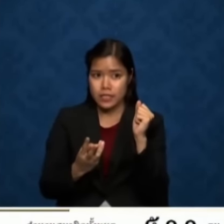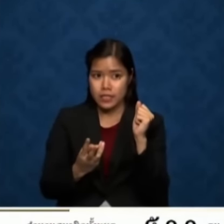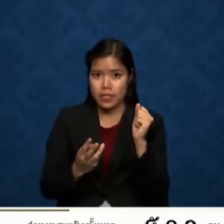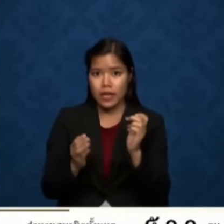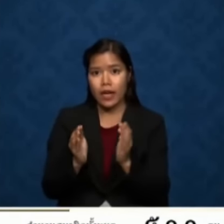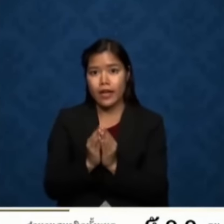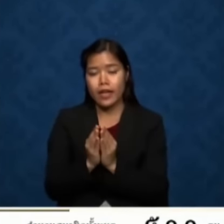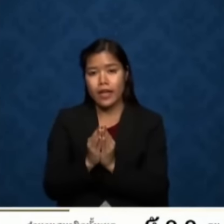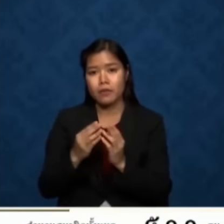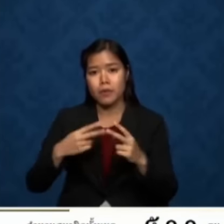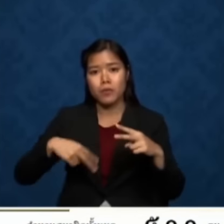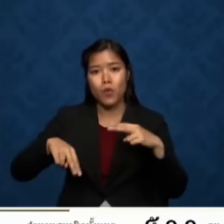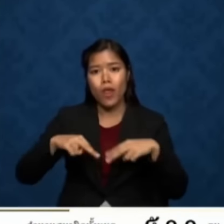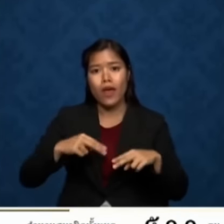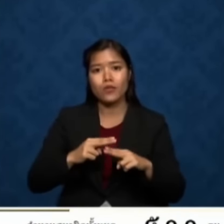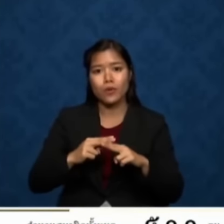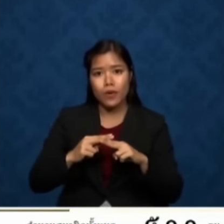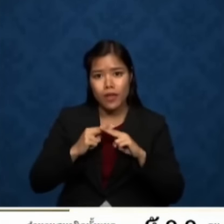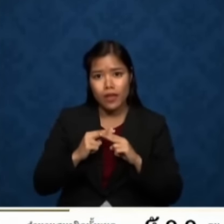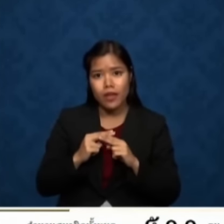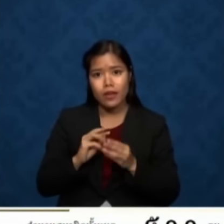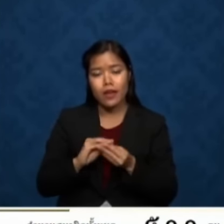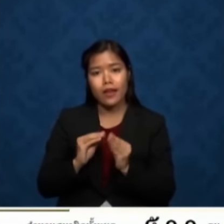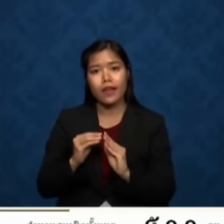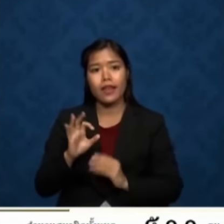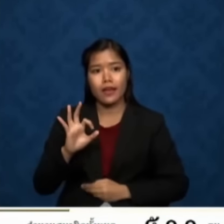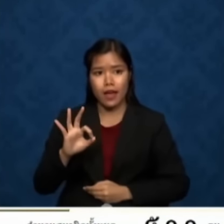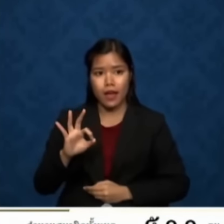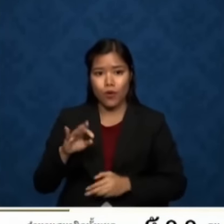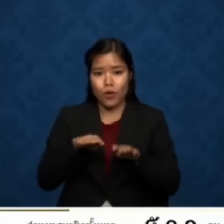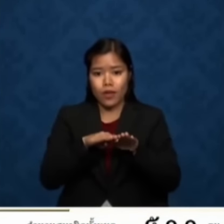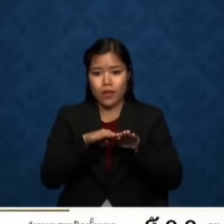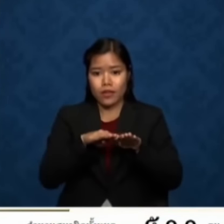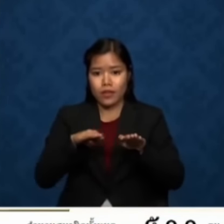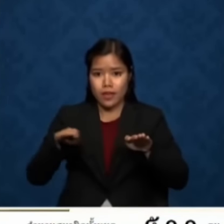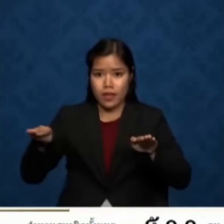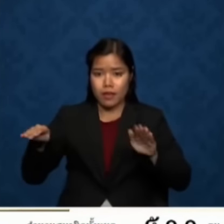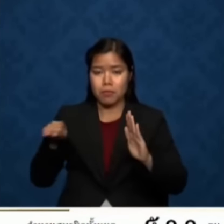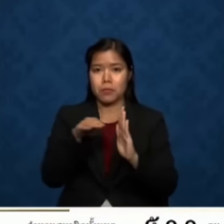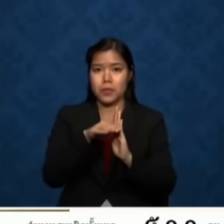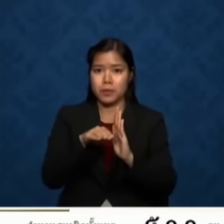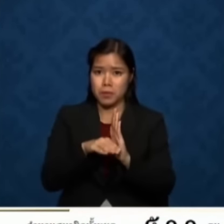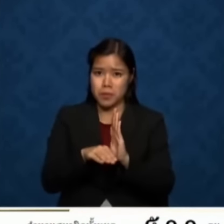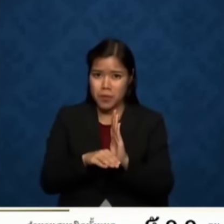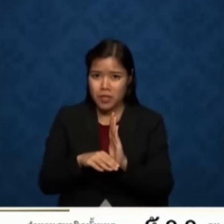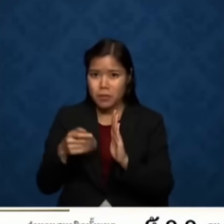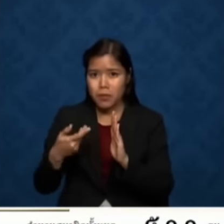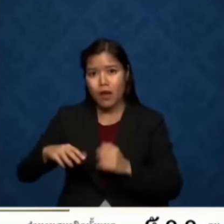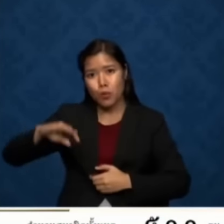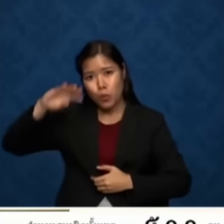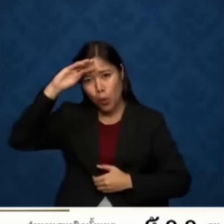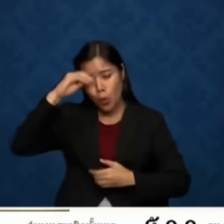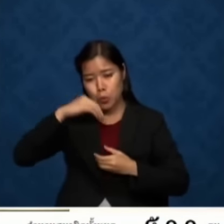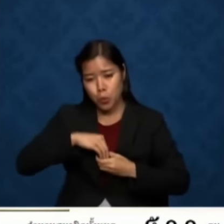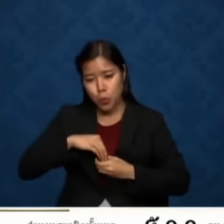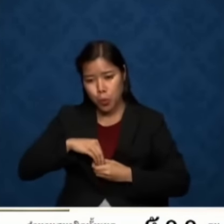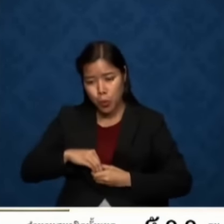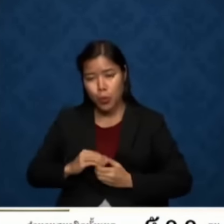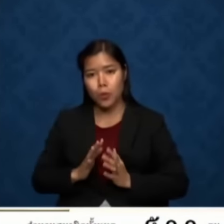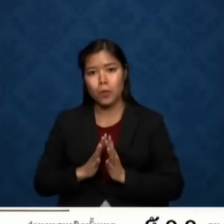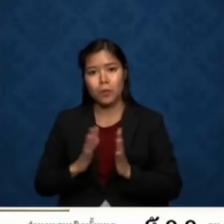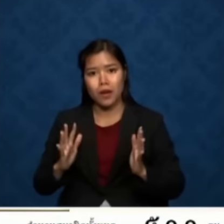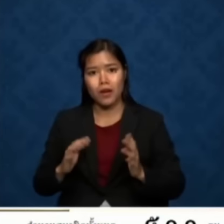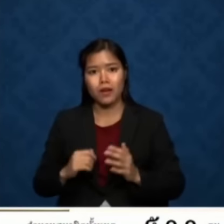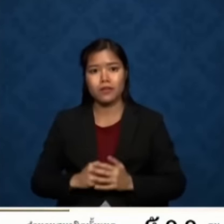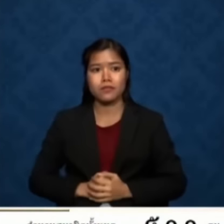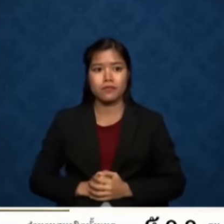ะเข้าหลักเกณฑ์ทั้งหมดประกอบกับมีโรคหลายโรคและไม่เห็นต่